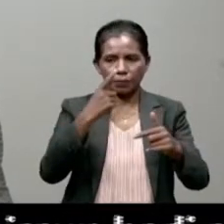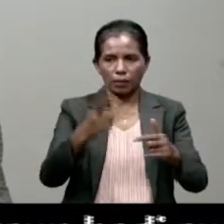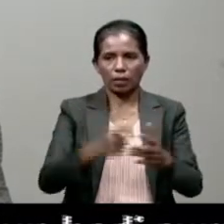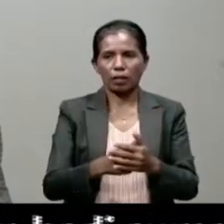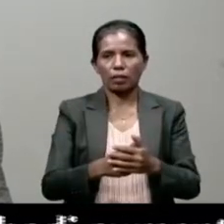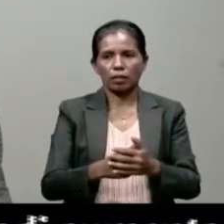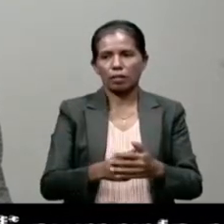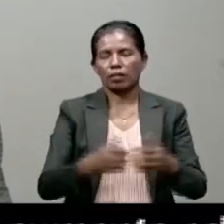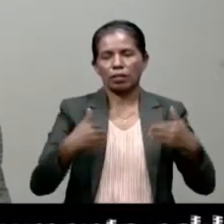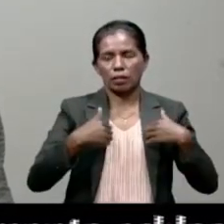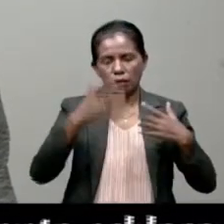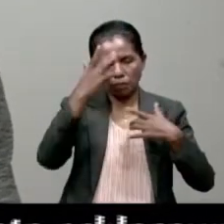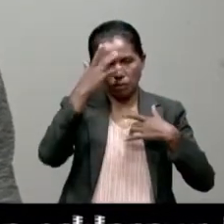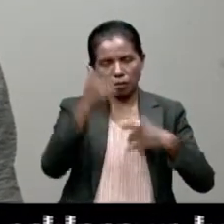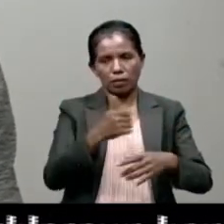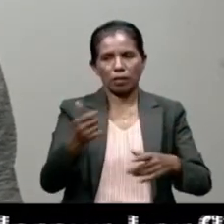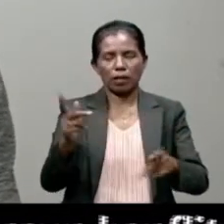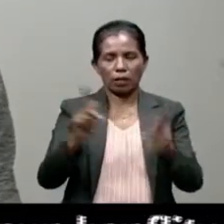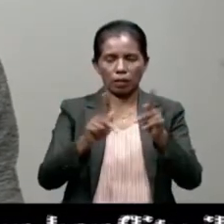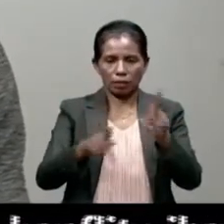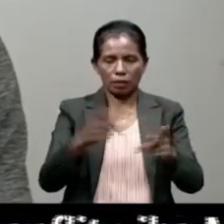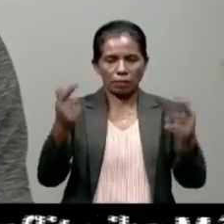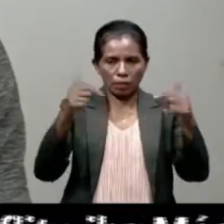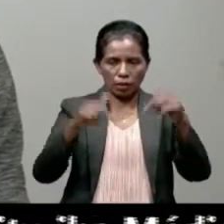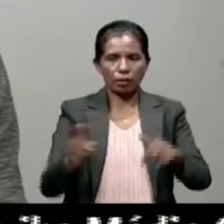iha moras morasona depois ema mai tan